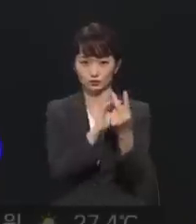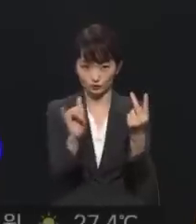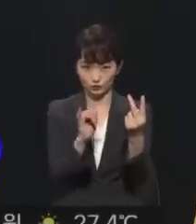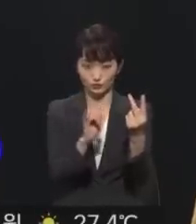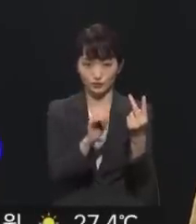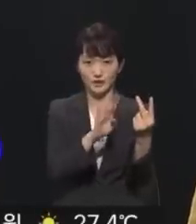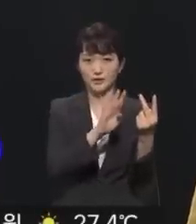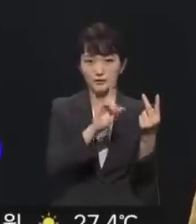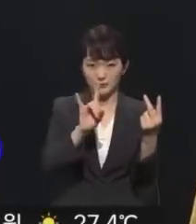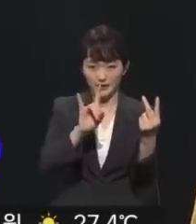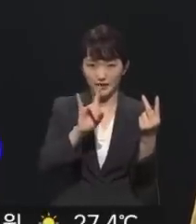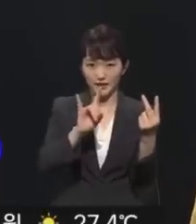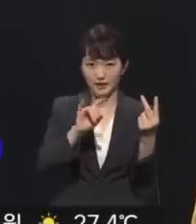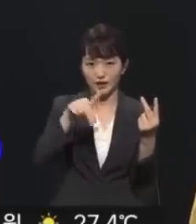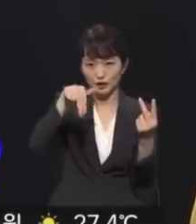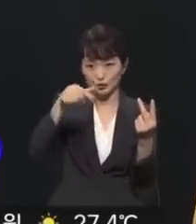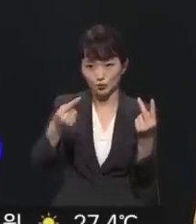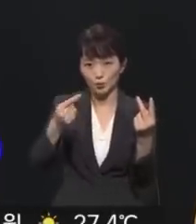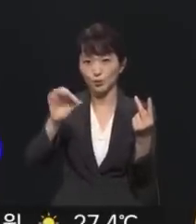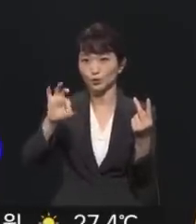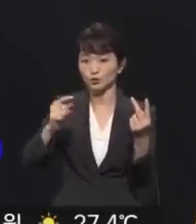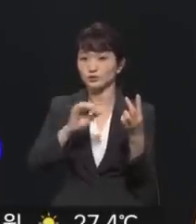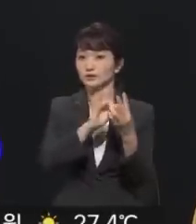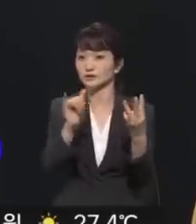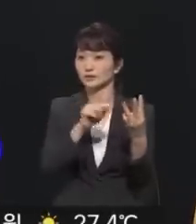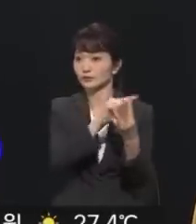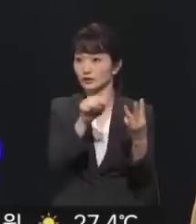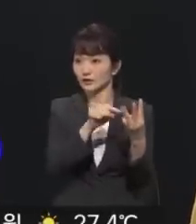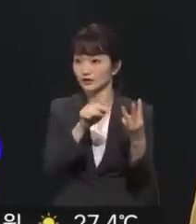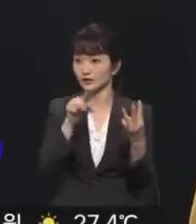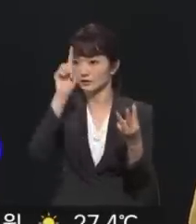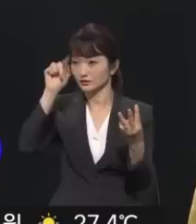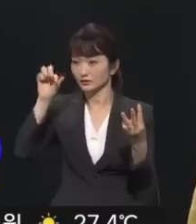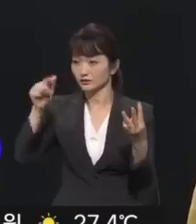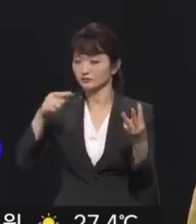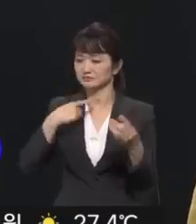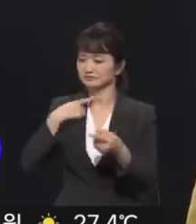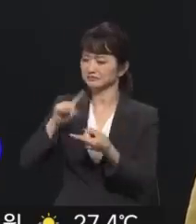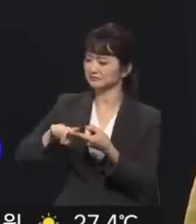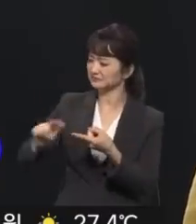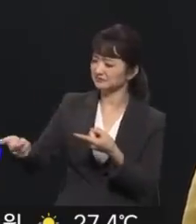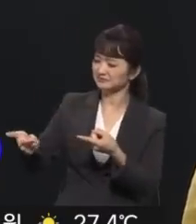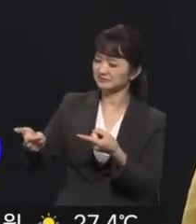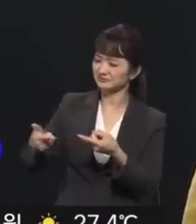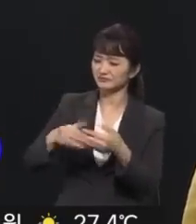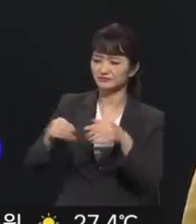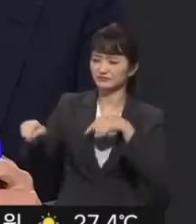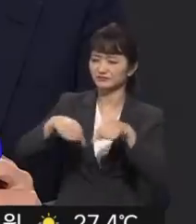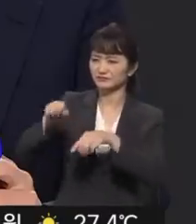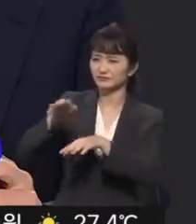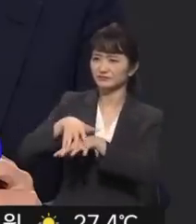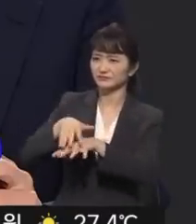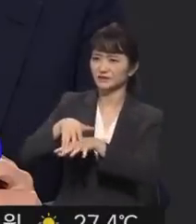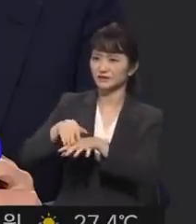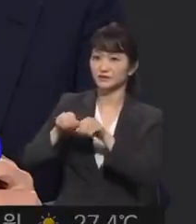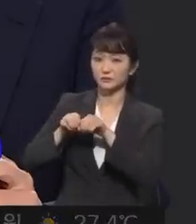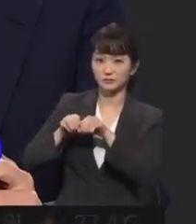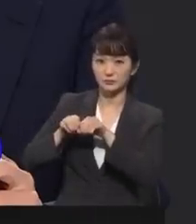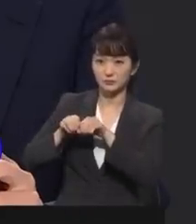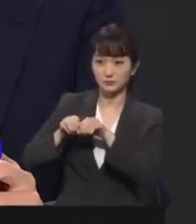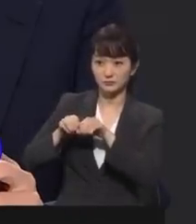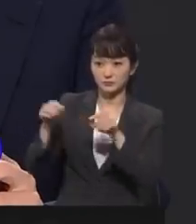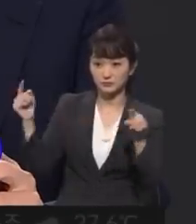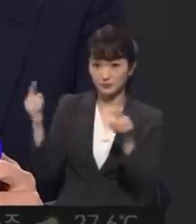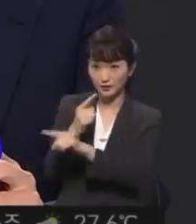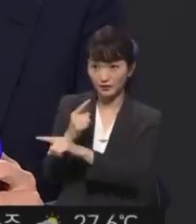윤영석 뭐 책을 3명의 로 갑시다 이거 이준석 대표 마음에 안드는데 우리집에 체제 전화 합시다 라고 제 사람만 결심하는